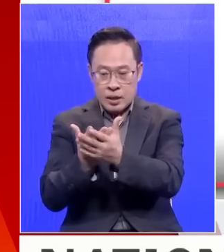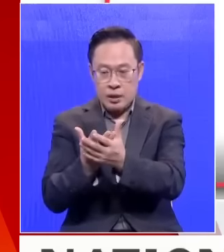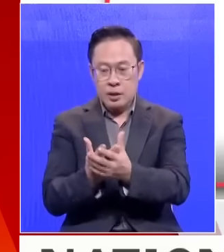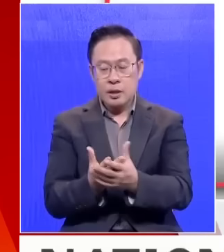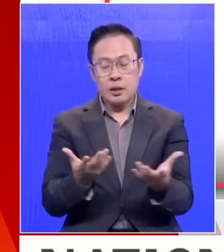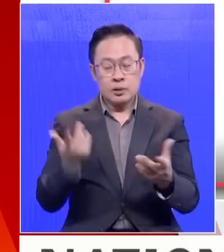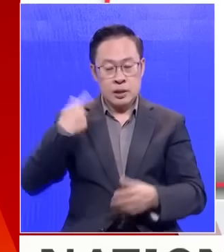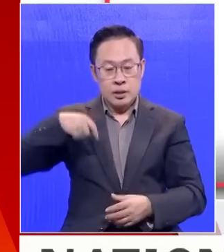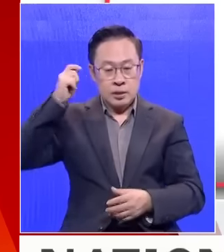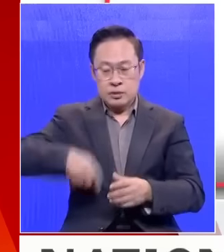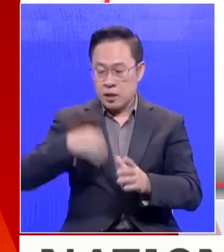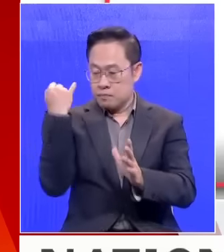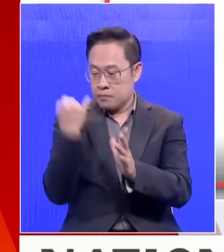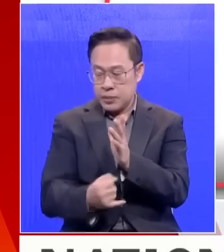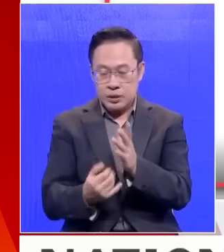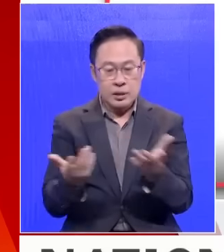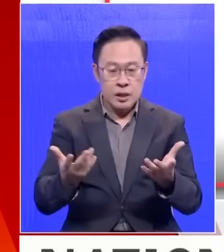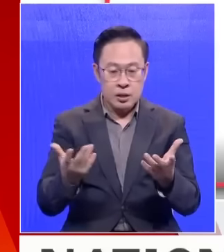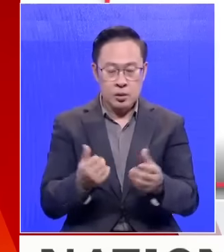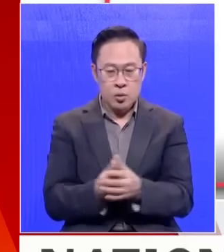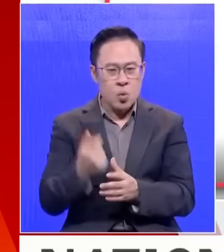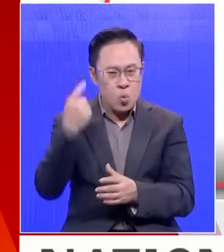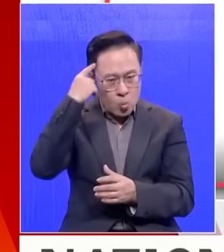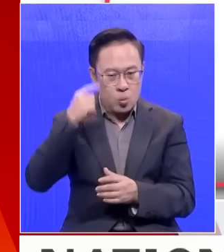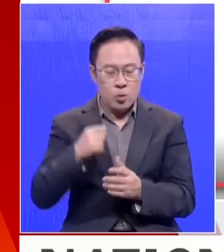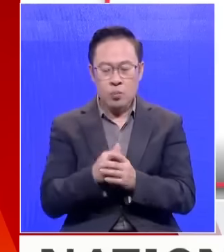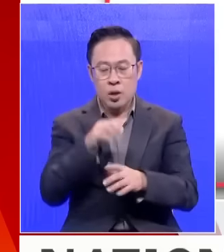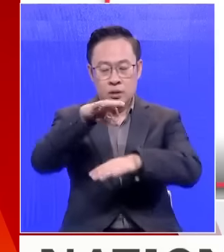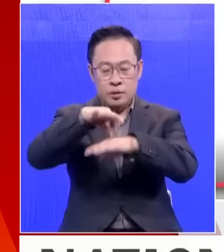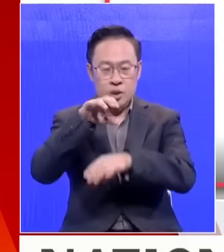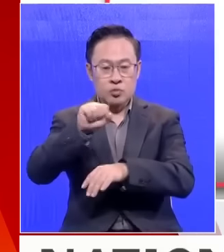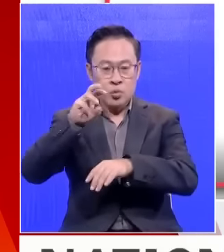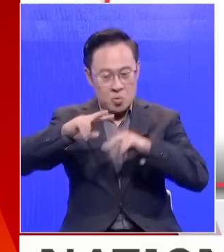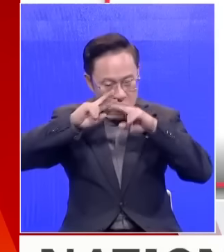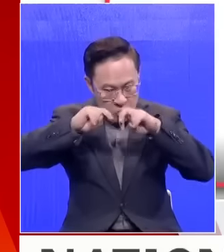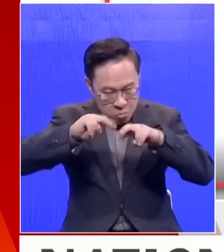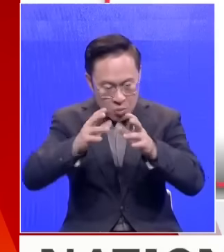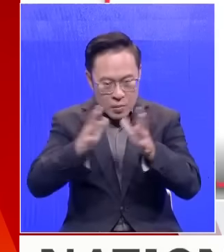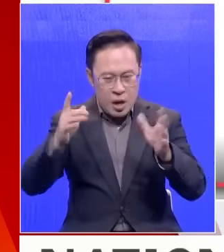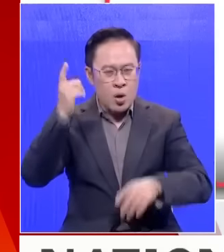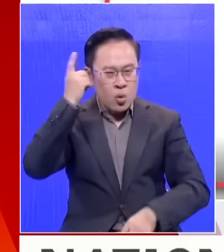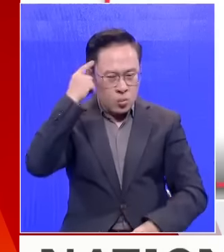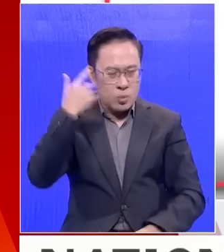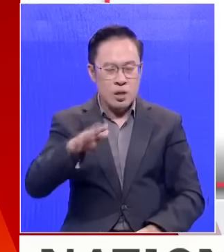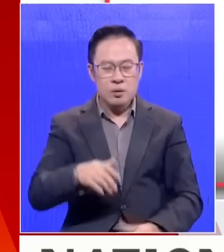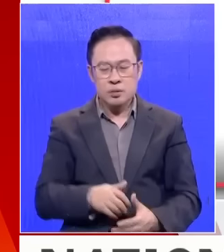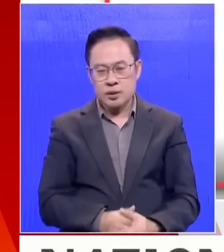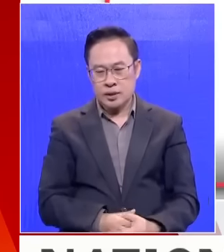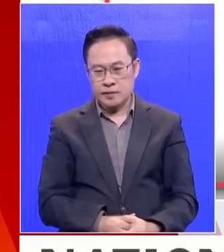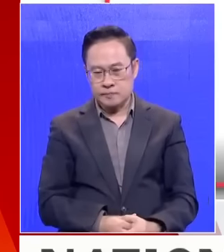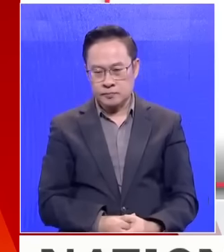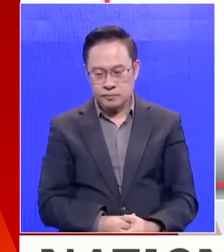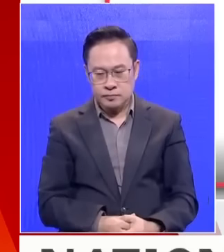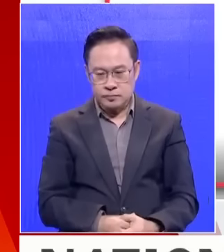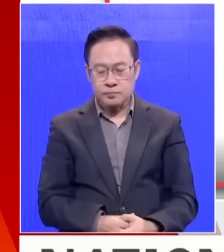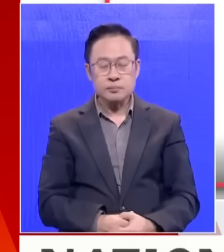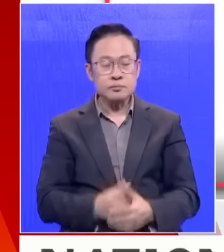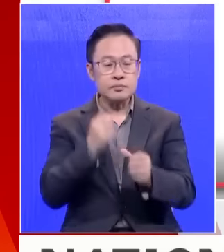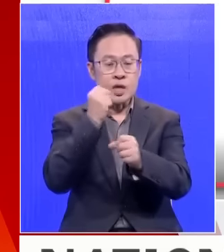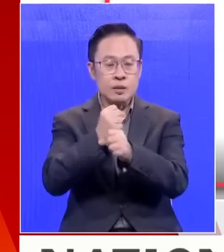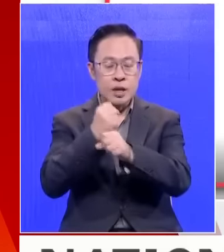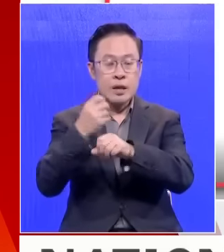แบบนี้บรรพบุรุษจะต้องโดนขุดมาตลอดถ้าจะเล่นการเมืองต้องทำใจทีนี้ถามบอกว่าเอ๊ะบรรทัดฐานของศาลรัฐธร